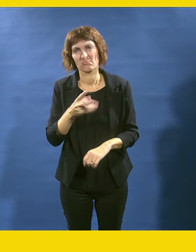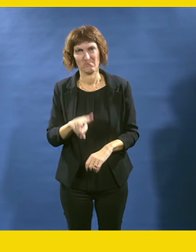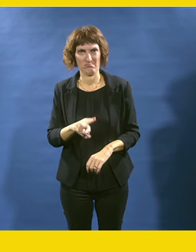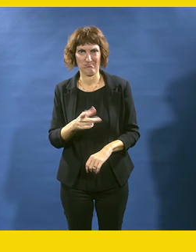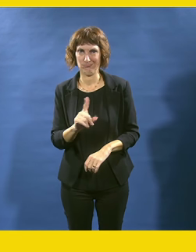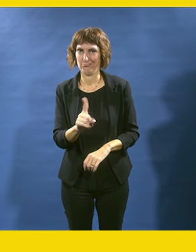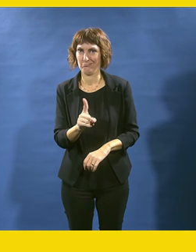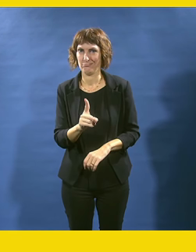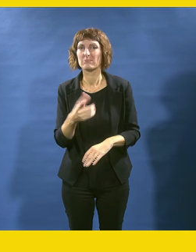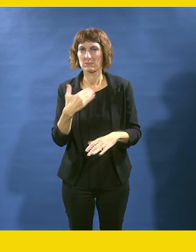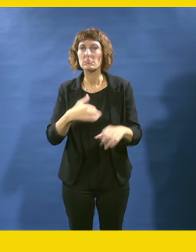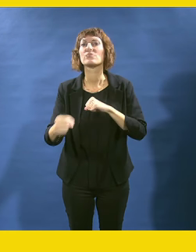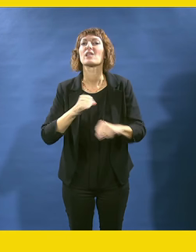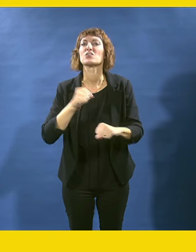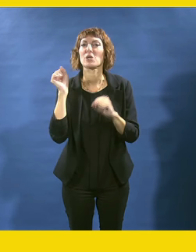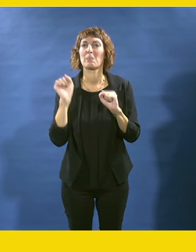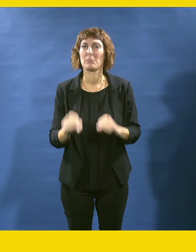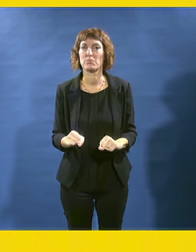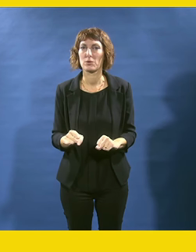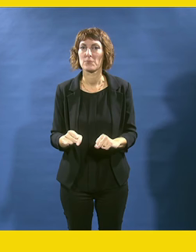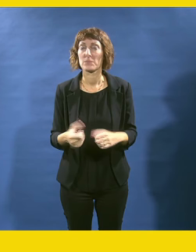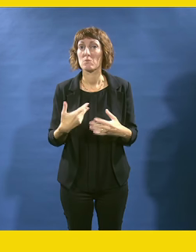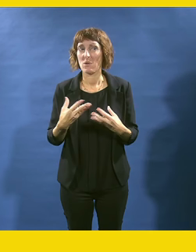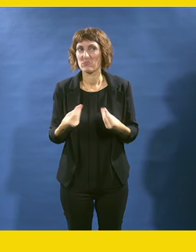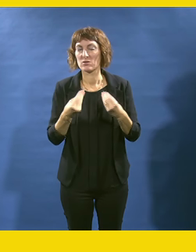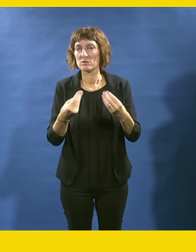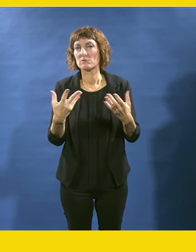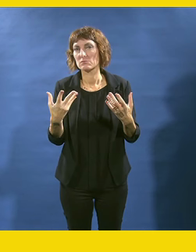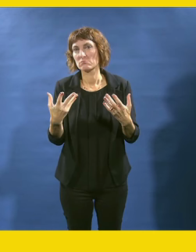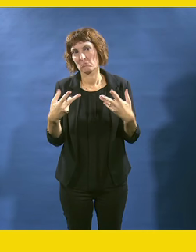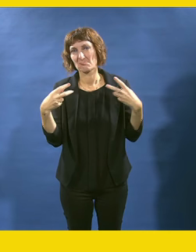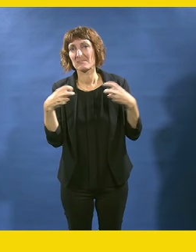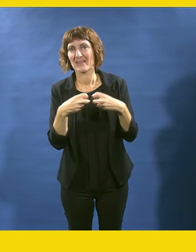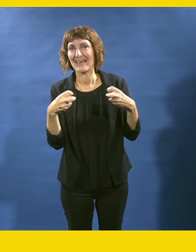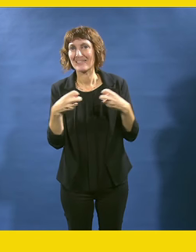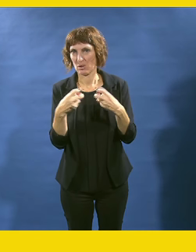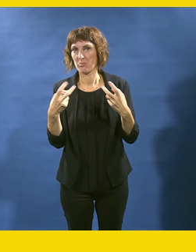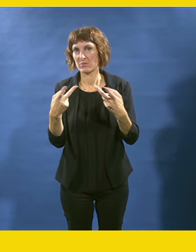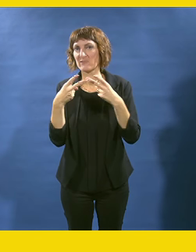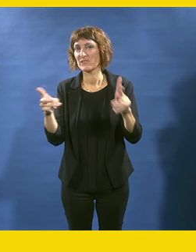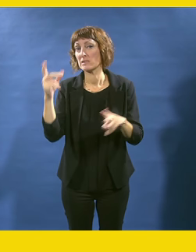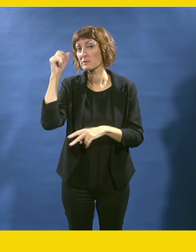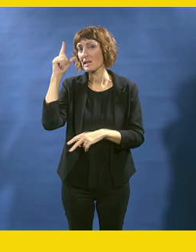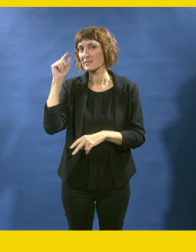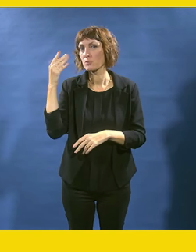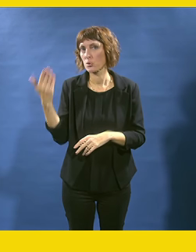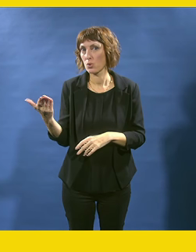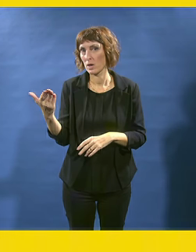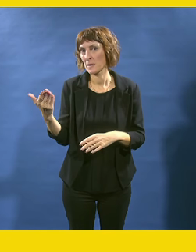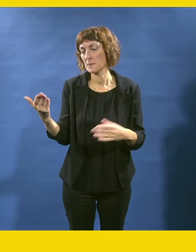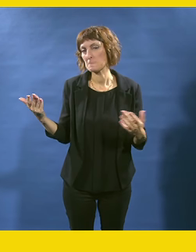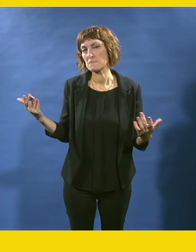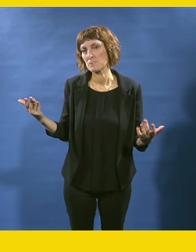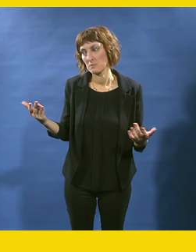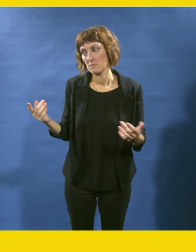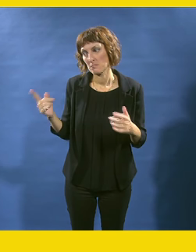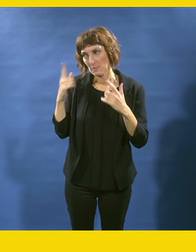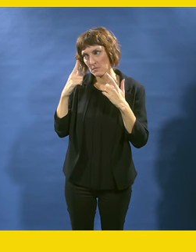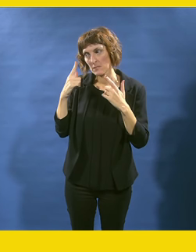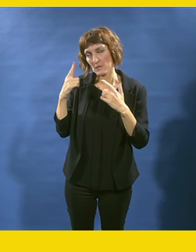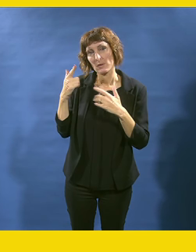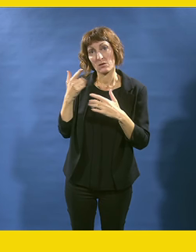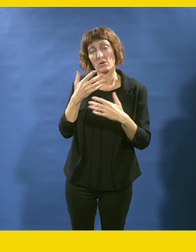qu'on peut agir. Et je voudrais prendre ici un exemple strasbourgeois qui a visiblement, et ça ne m'étonne pas, beaucoup